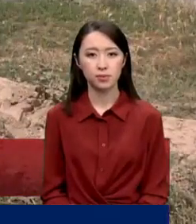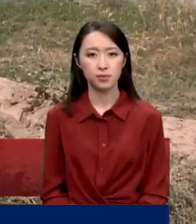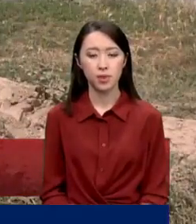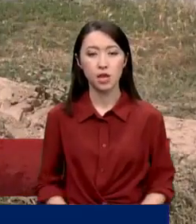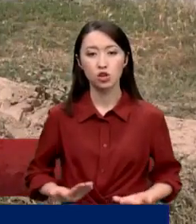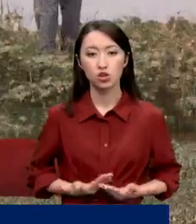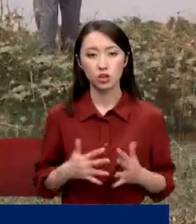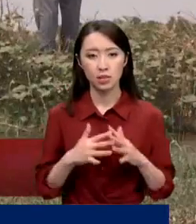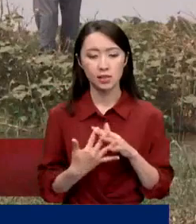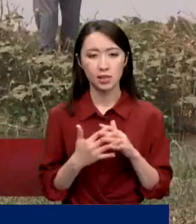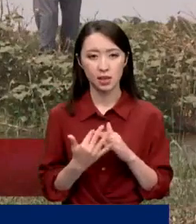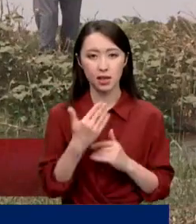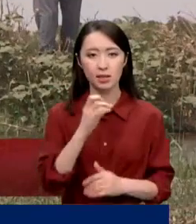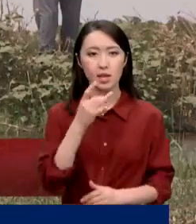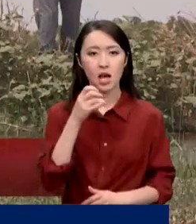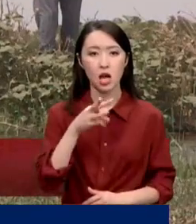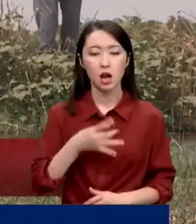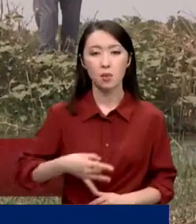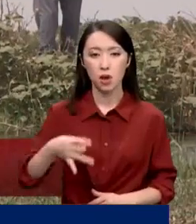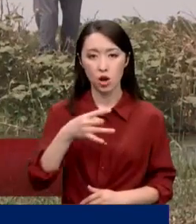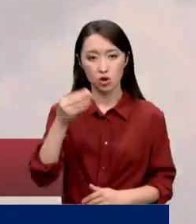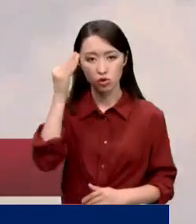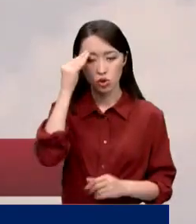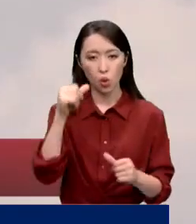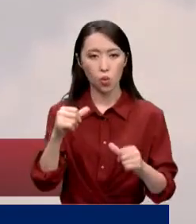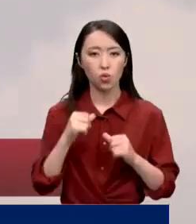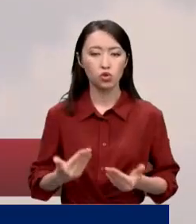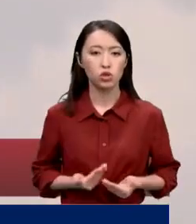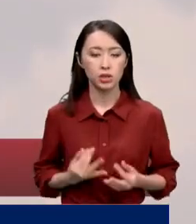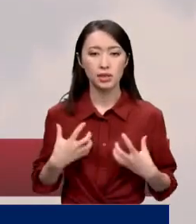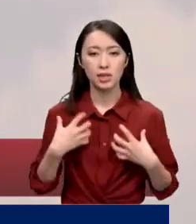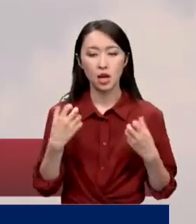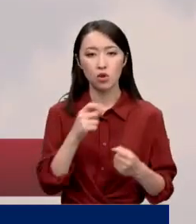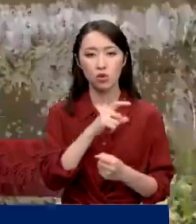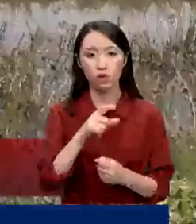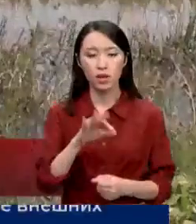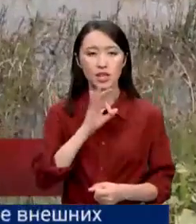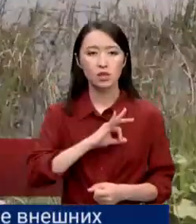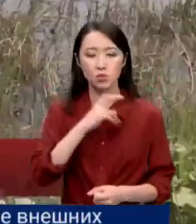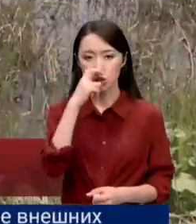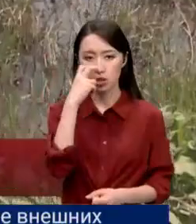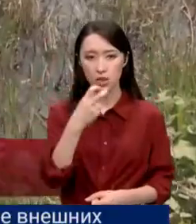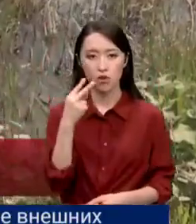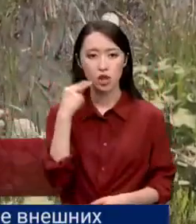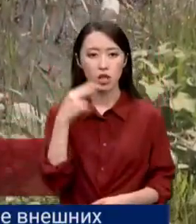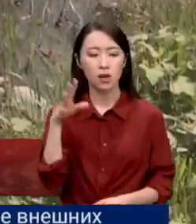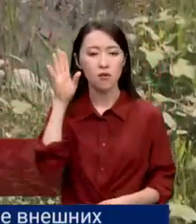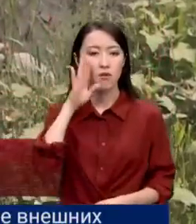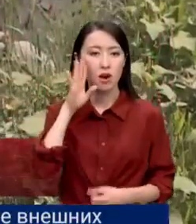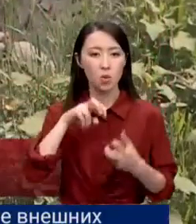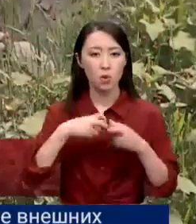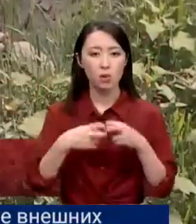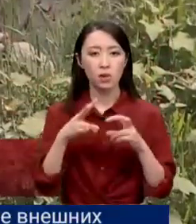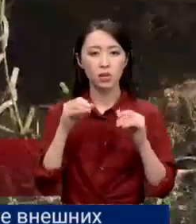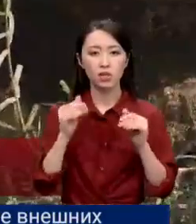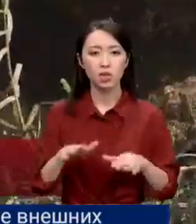Жители села Карабулак Сайрамского района считают, угрозу жизни и здоровью людей несет использование зловонной некачественной воды. Проблема не решается на